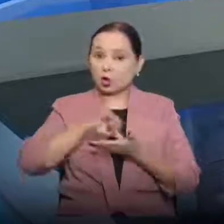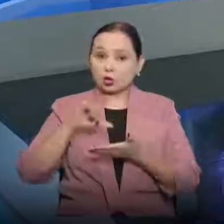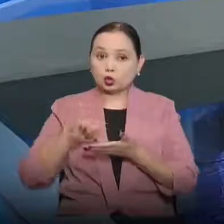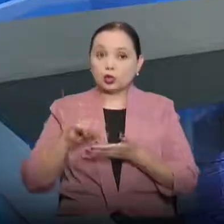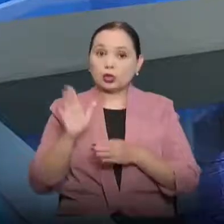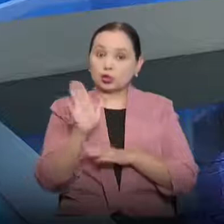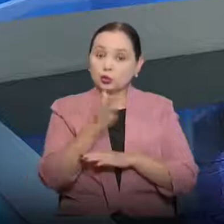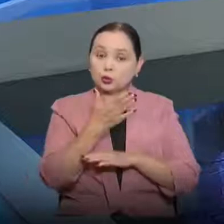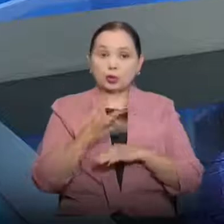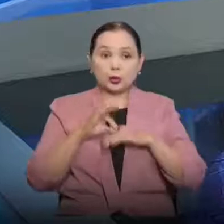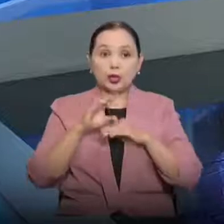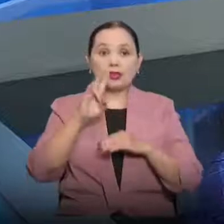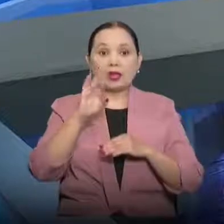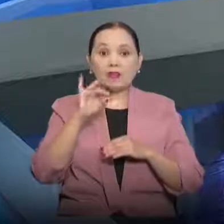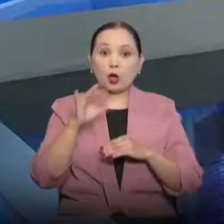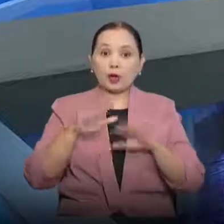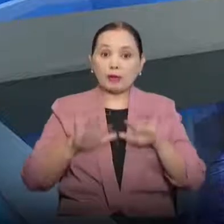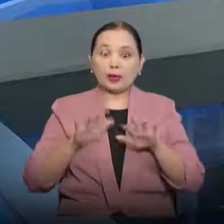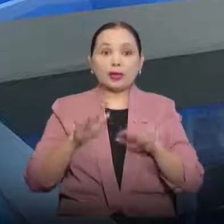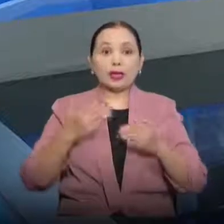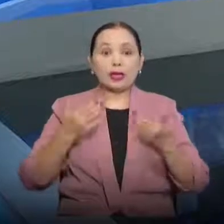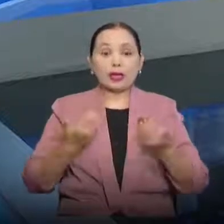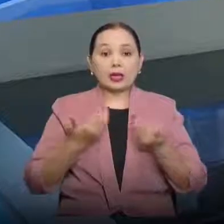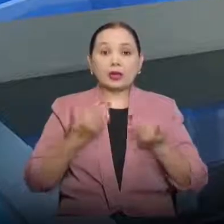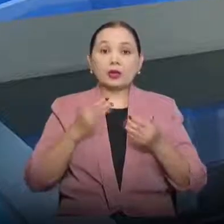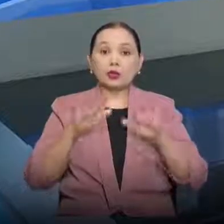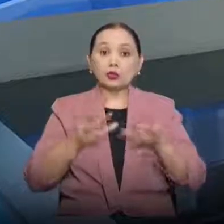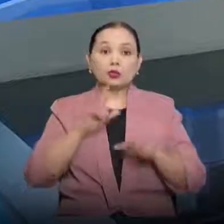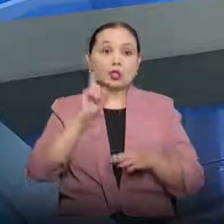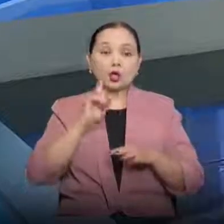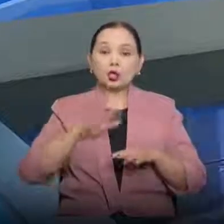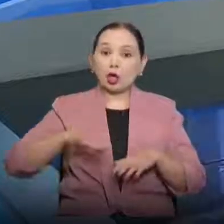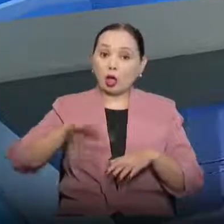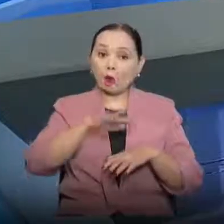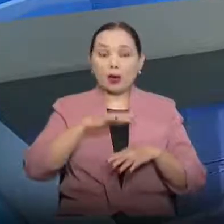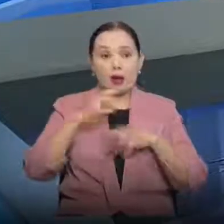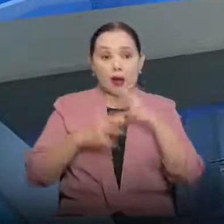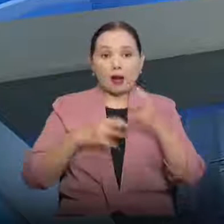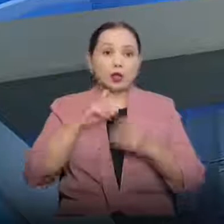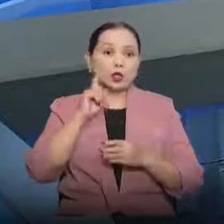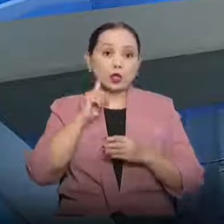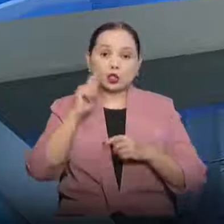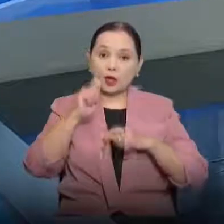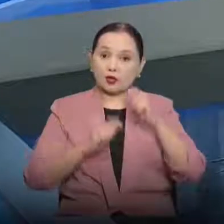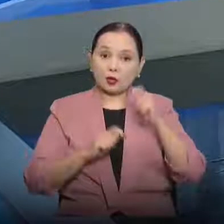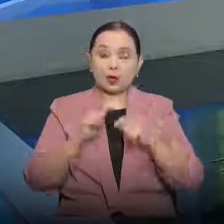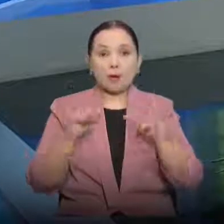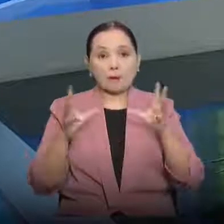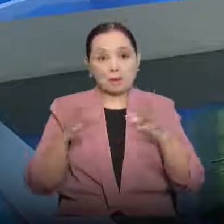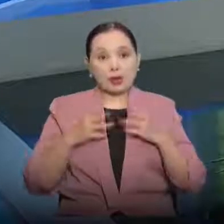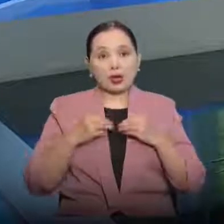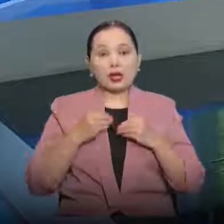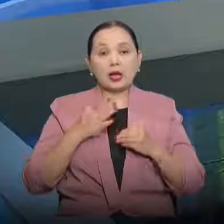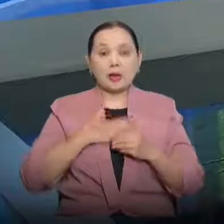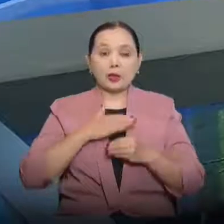uchrashuvlar ham o'tkazildi. Navoiy viloyatida yuzlab yoshlarni muloqot maydoniga jamlagan xalqaro yoshlar forumi birgalikda biz